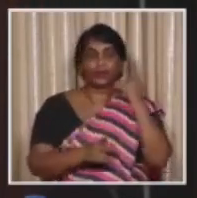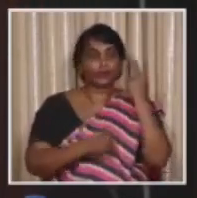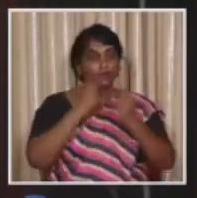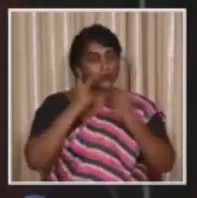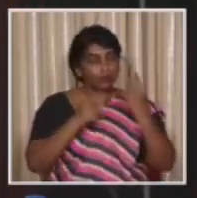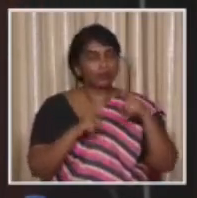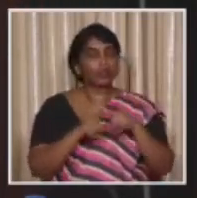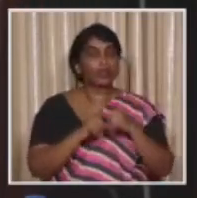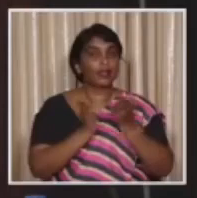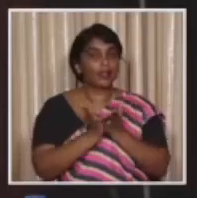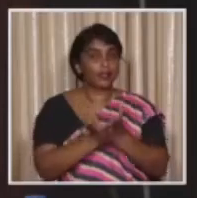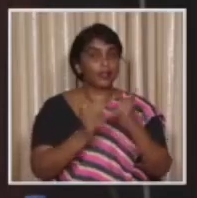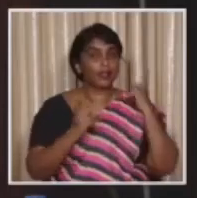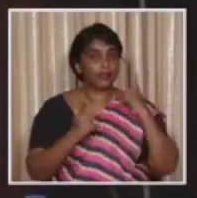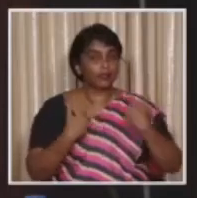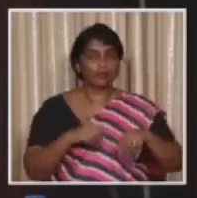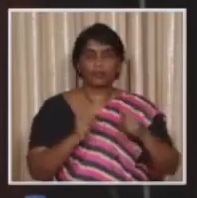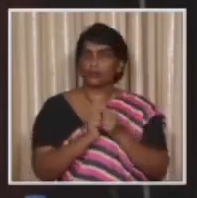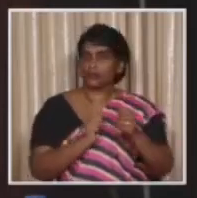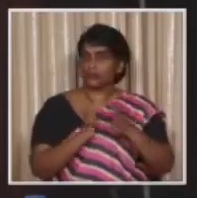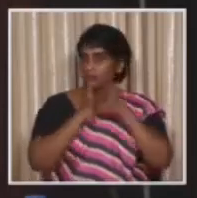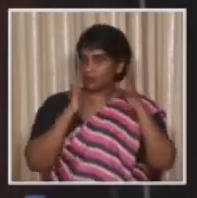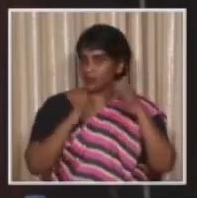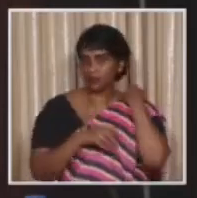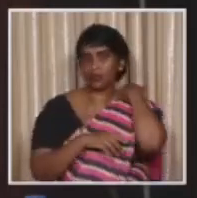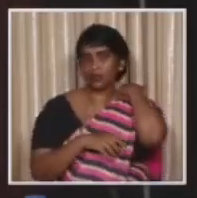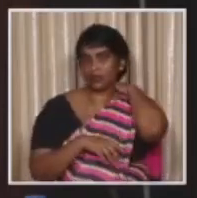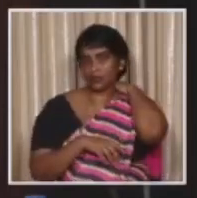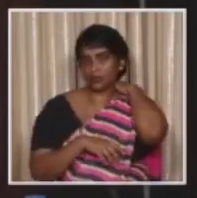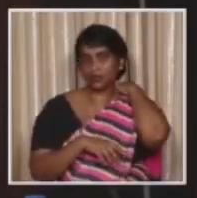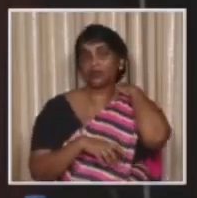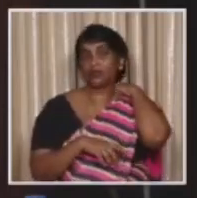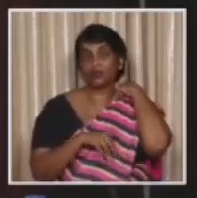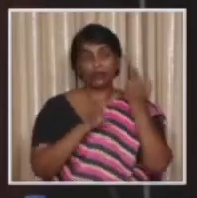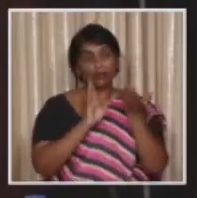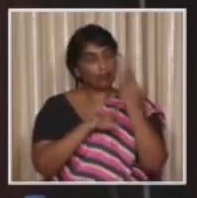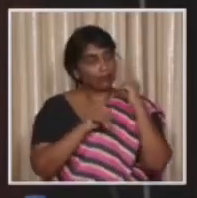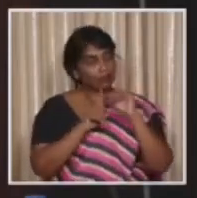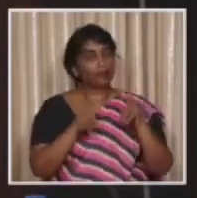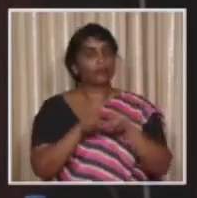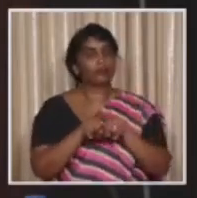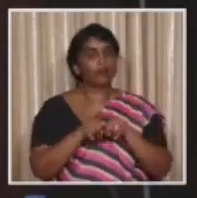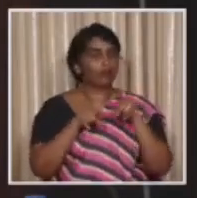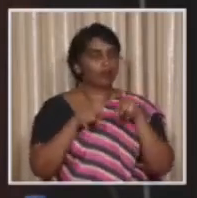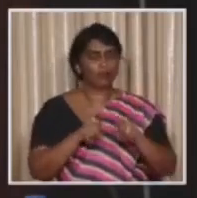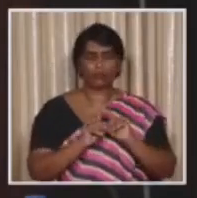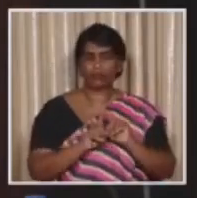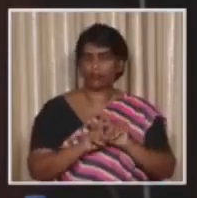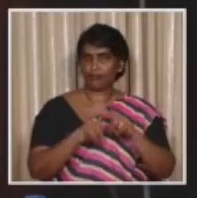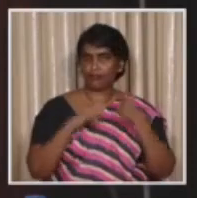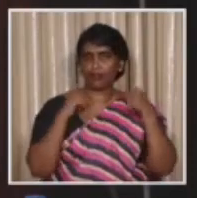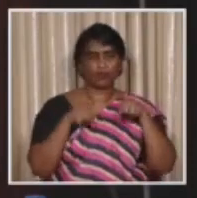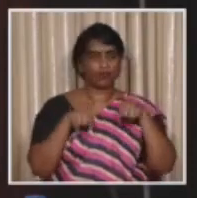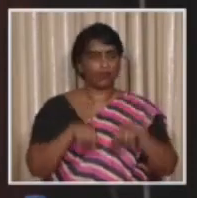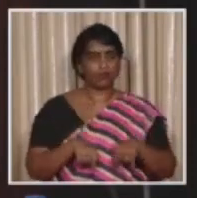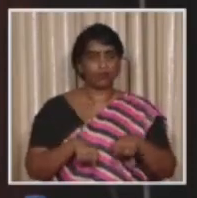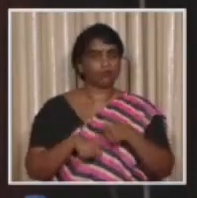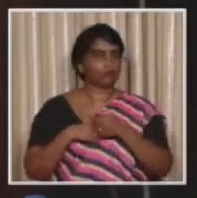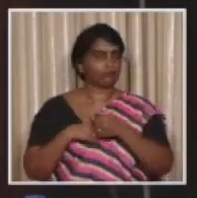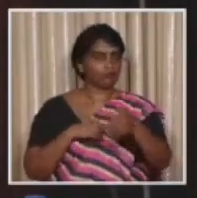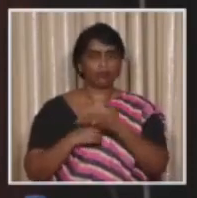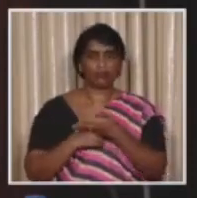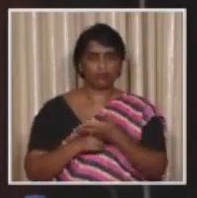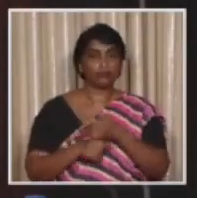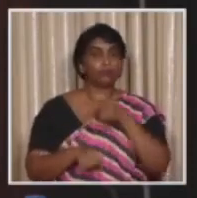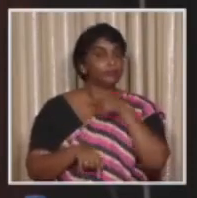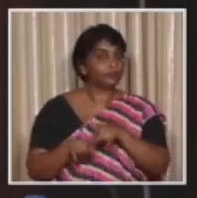සහ නාවික ශ්‍රේෂ්ඨයේ දවැන්ත ක්‍රියාදාමයන් සිද්ධ වුණා එදා ඒ වෙච්ච දේවල් වලට වඩා හාස්පති වෙනස් සිදුවීමක් තමයි මේ සිදුවීම.